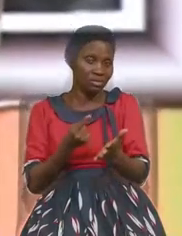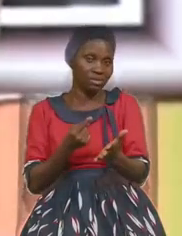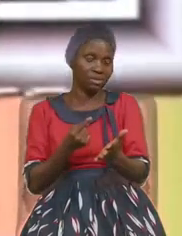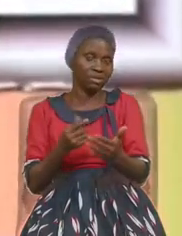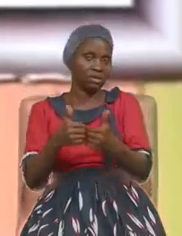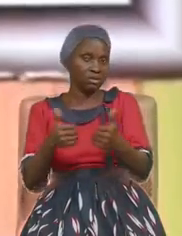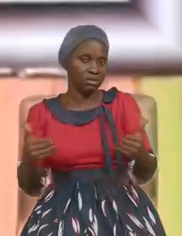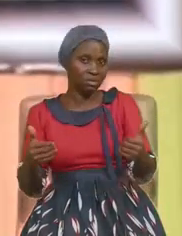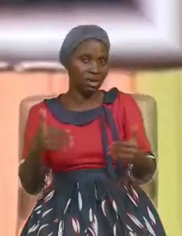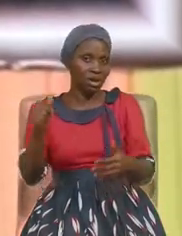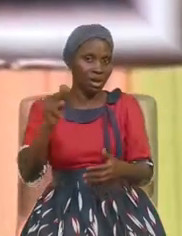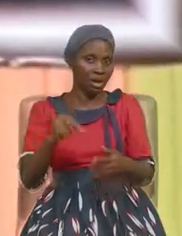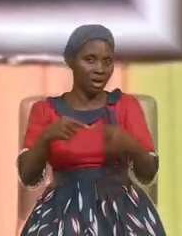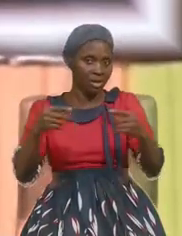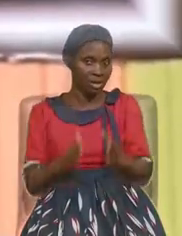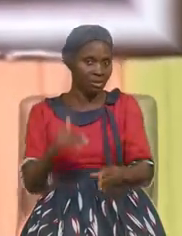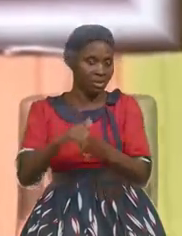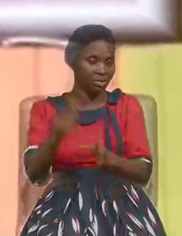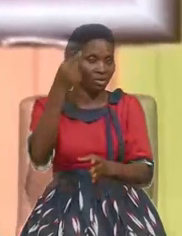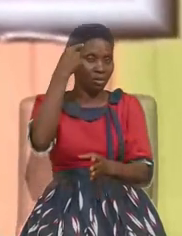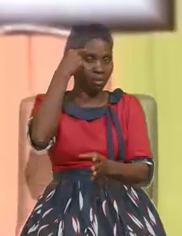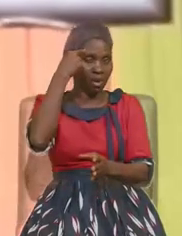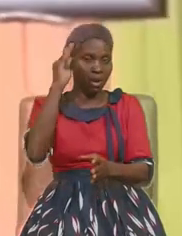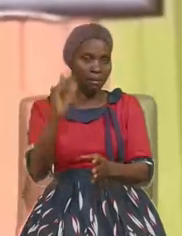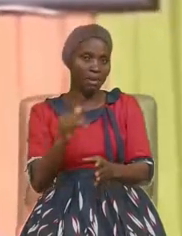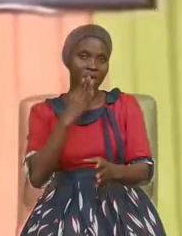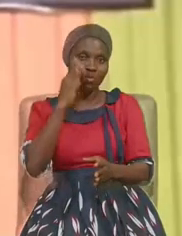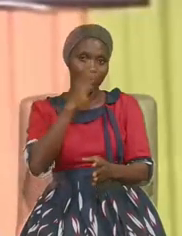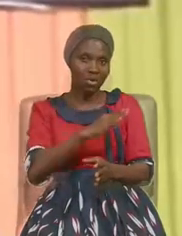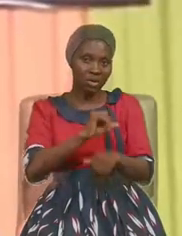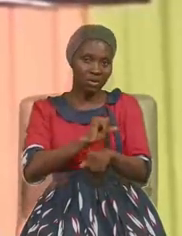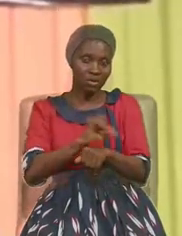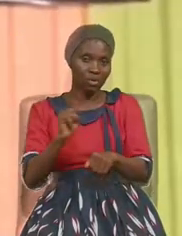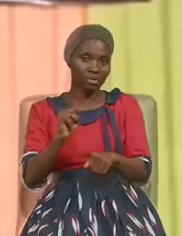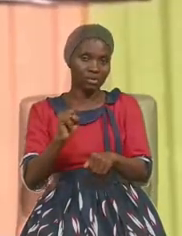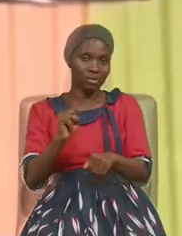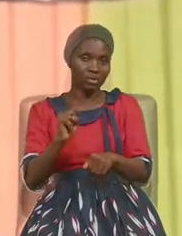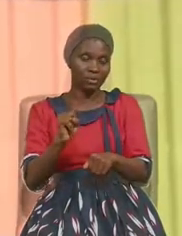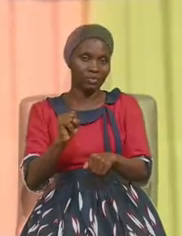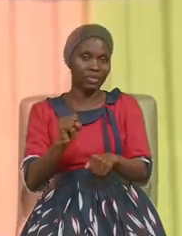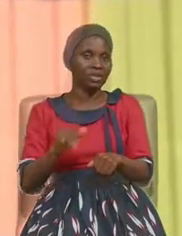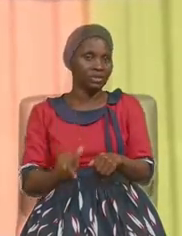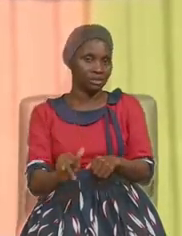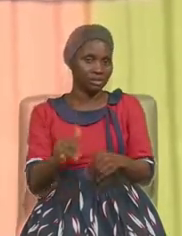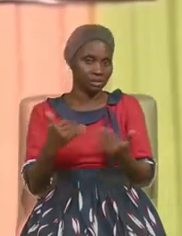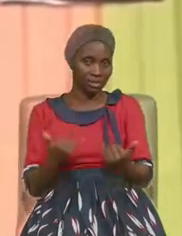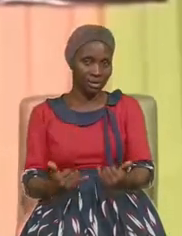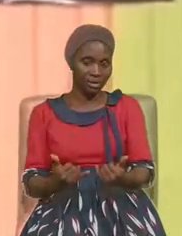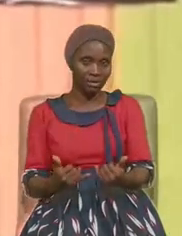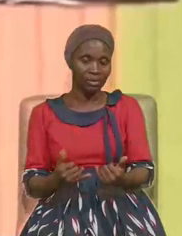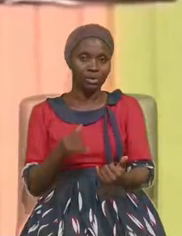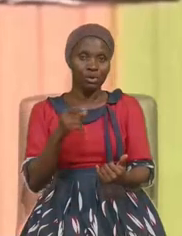par vos pensées et par vos mauvaises œuvres, il vous a maintenant réconciliés par